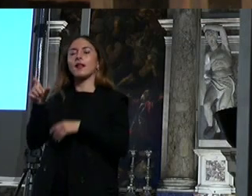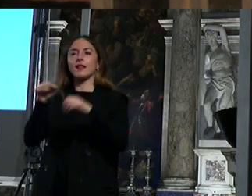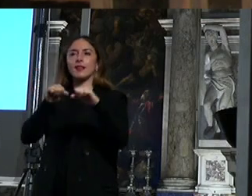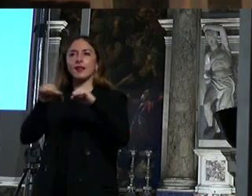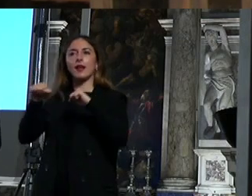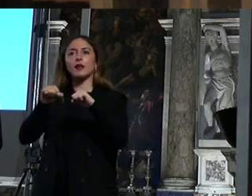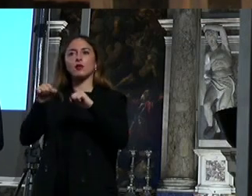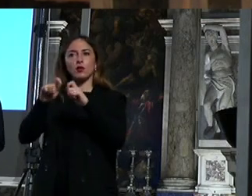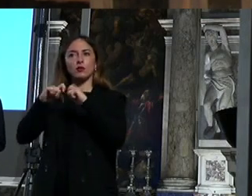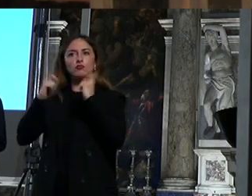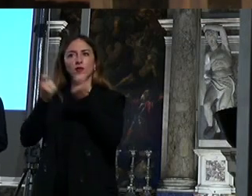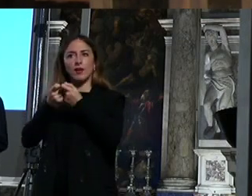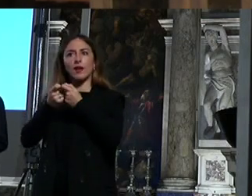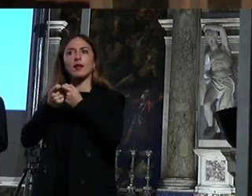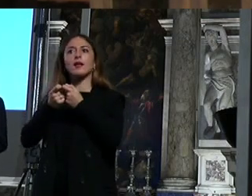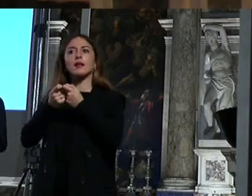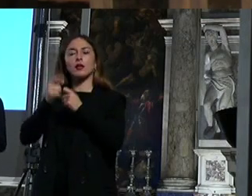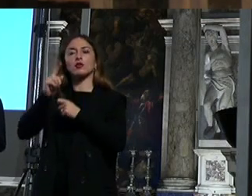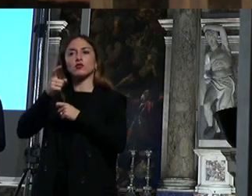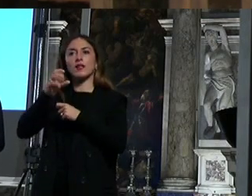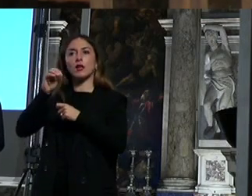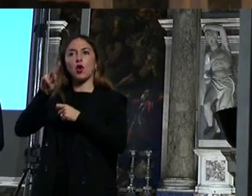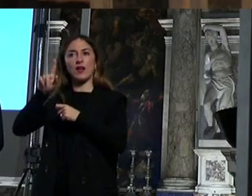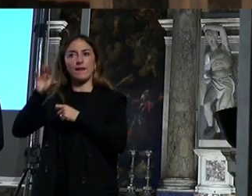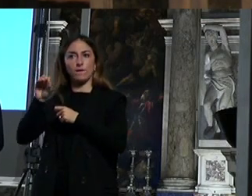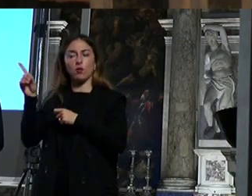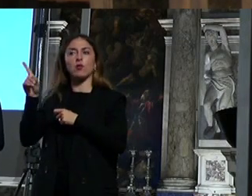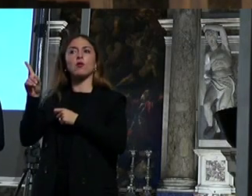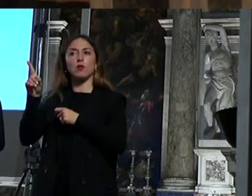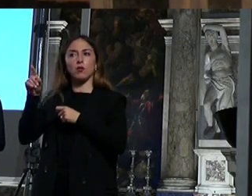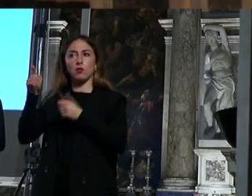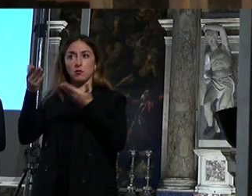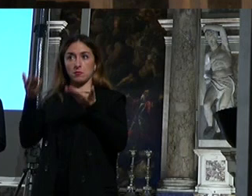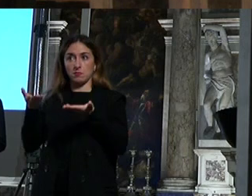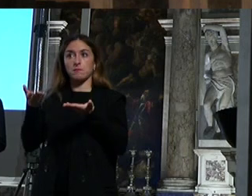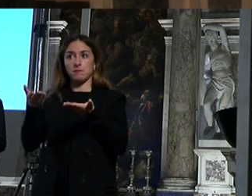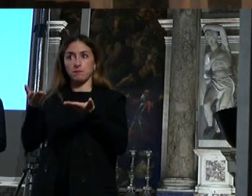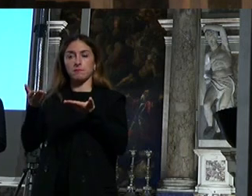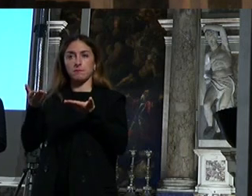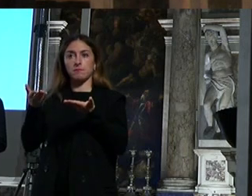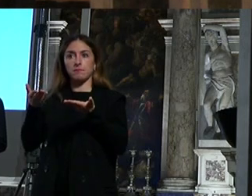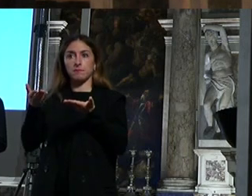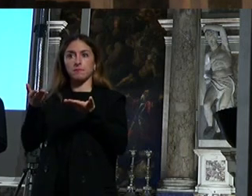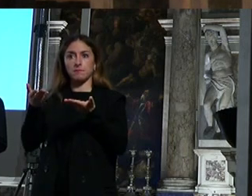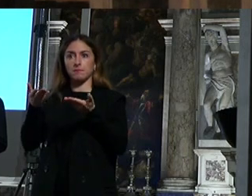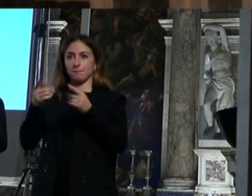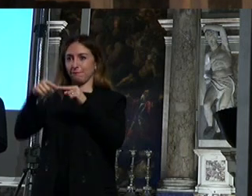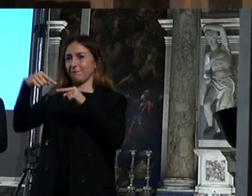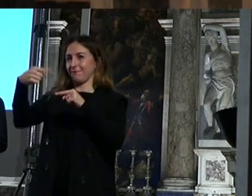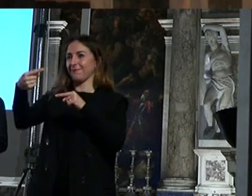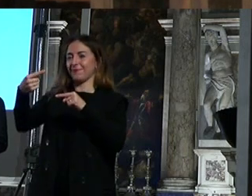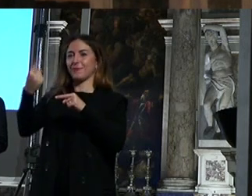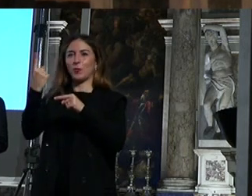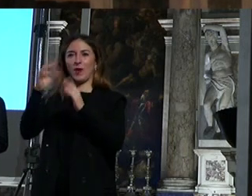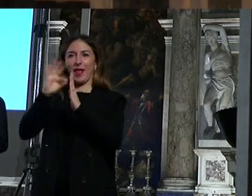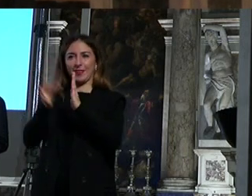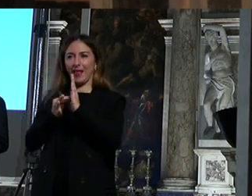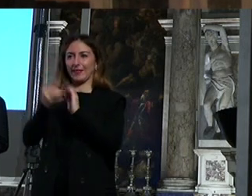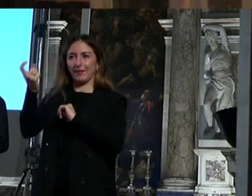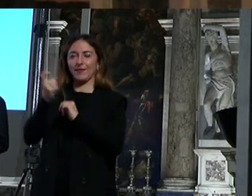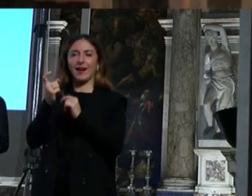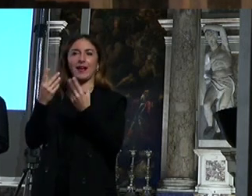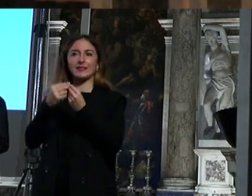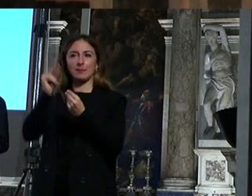direttore generale, che è Giovanni Dell'Olivo, che anche questa edizione parteciperà in un colloquio con uno degli autori.